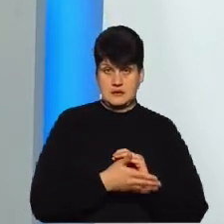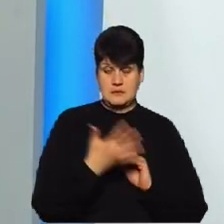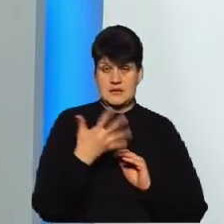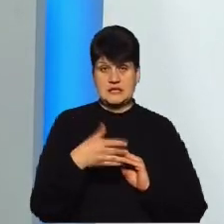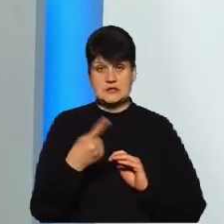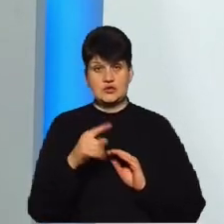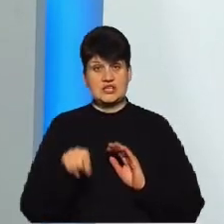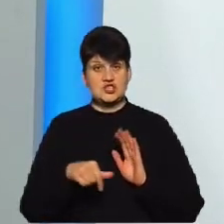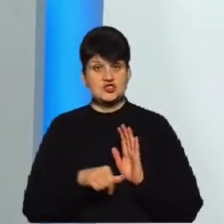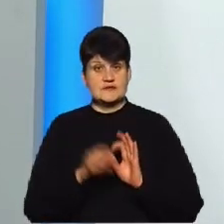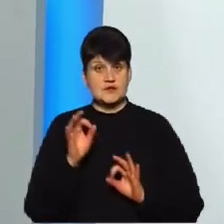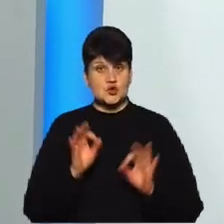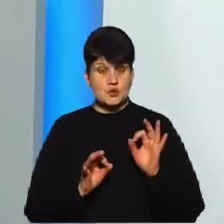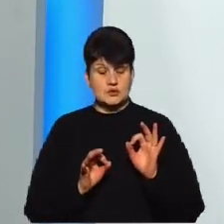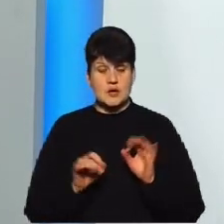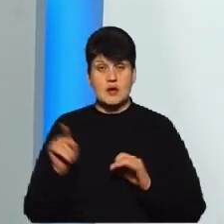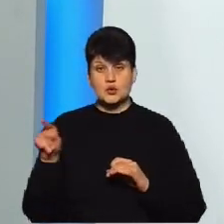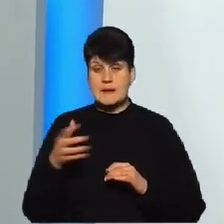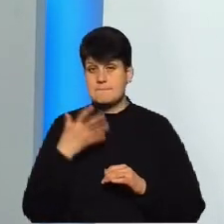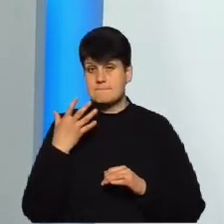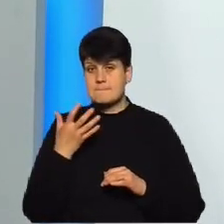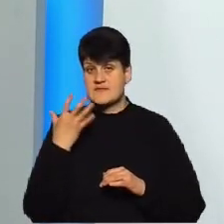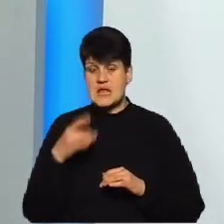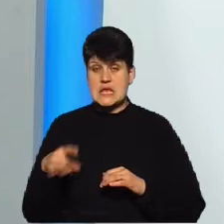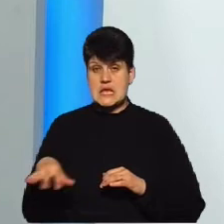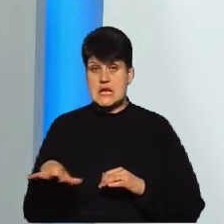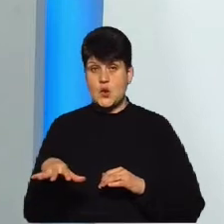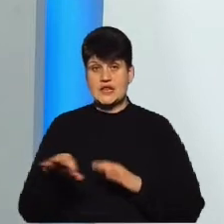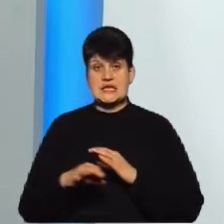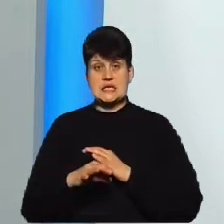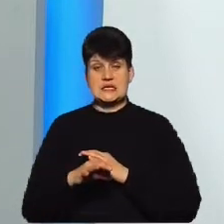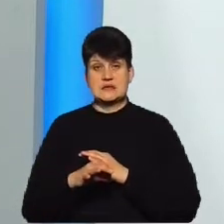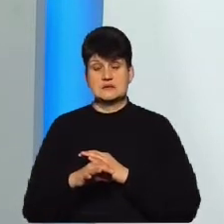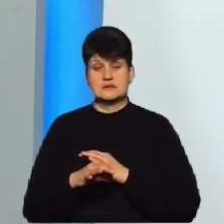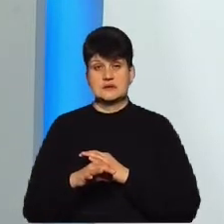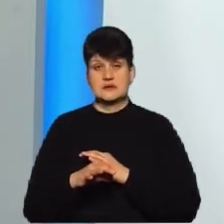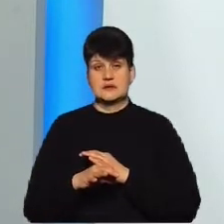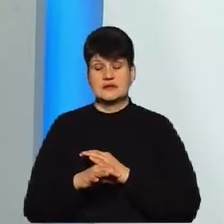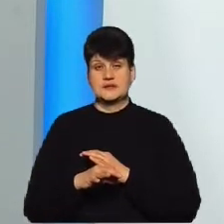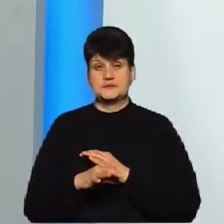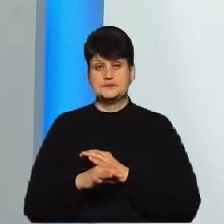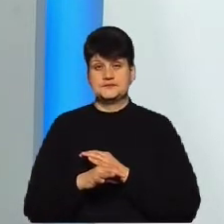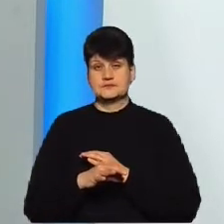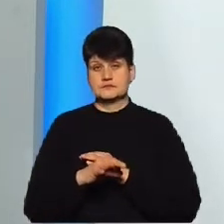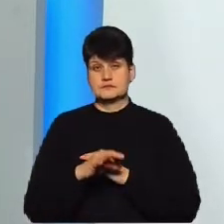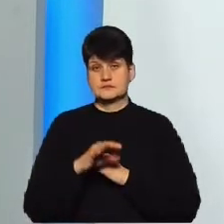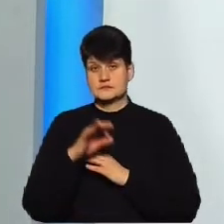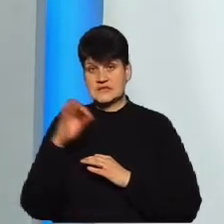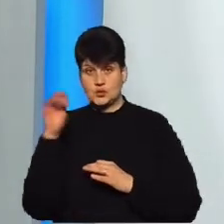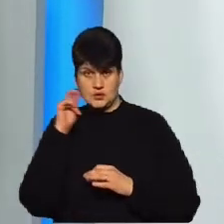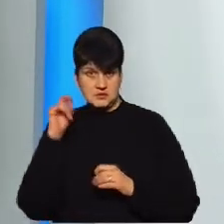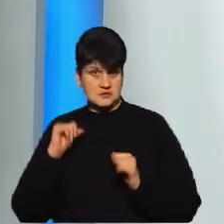51,6%. Тоді як південний регіон і схід переважно спокійні, хоча